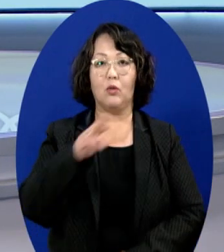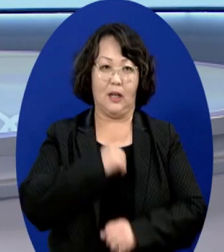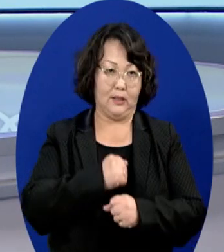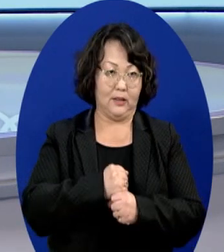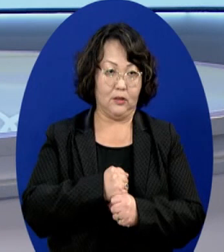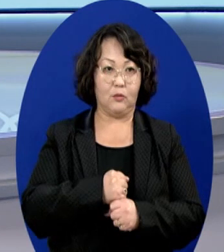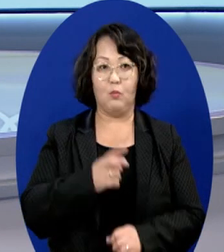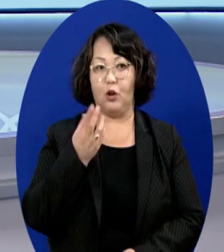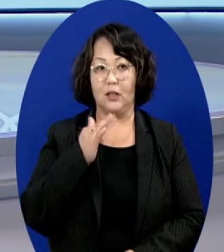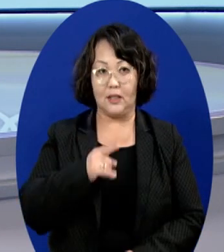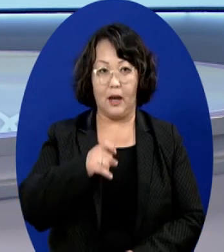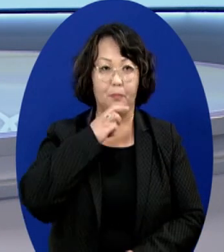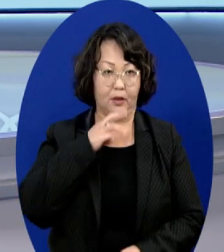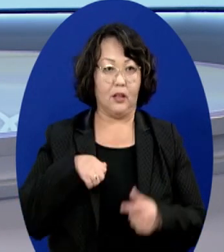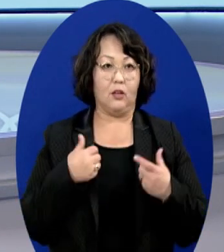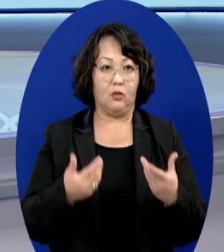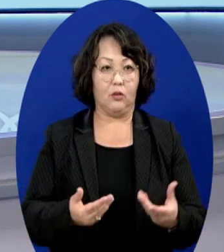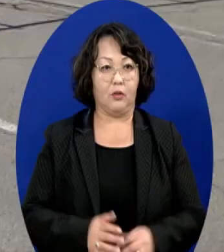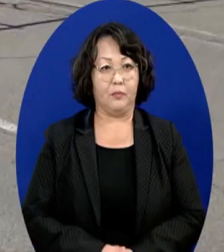Болор сайхан мэдээлж байна.